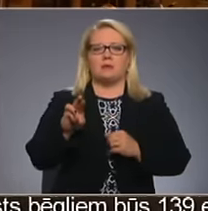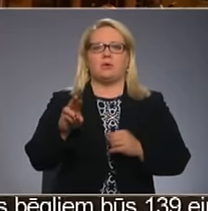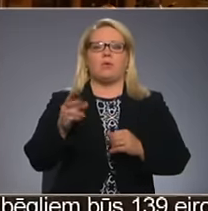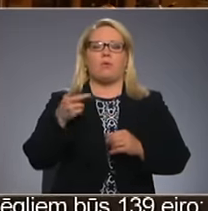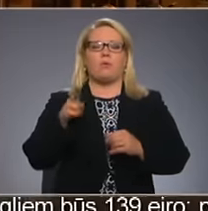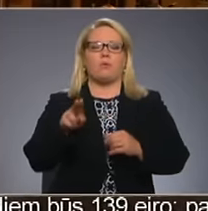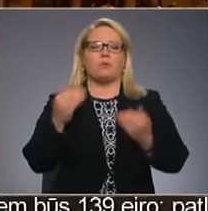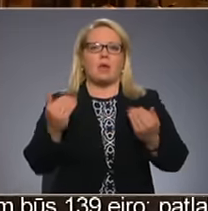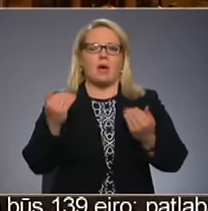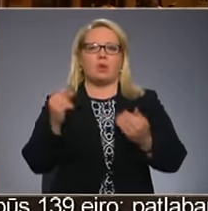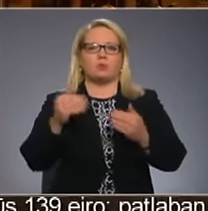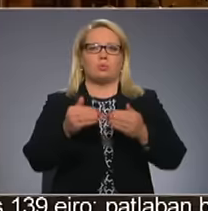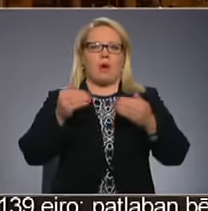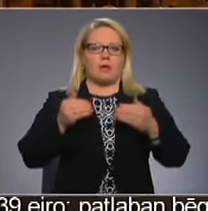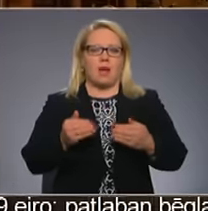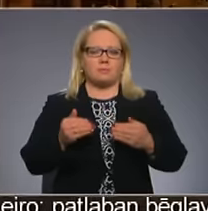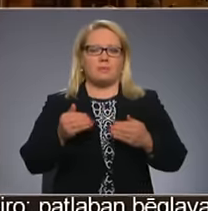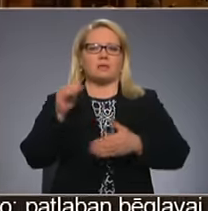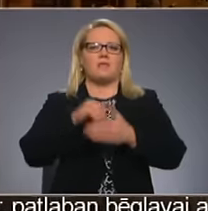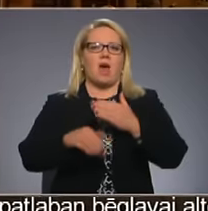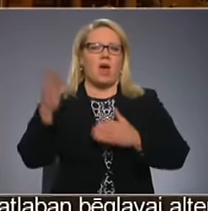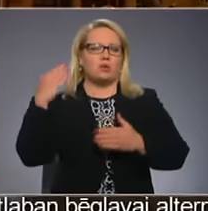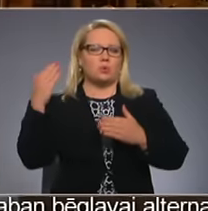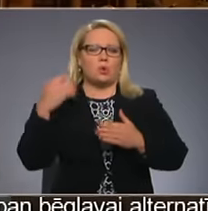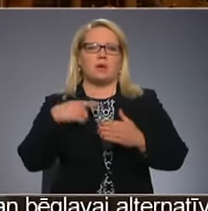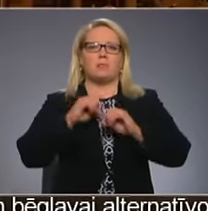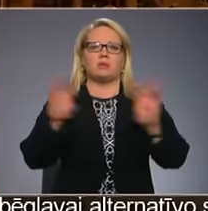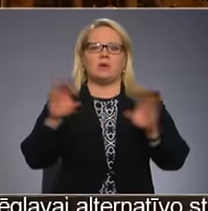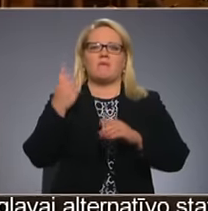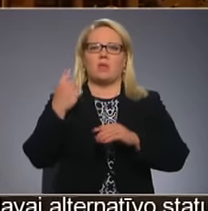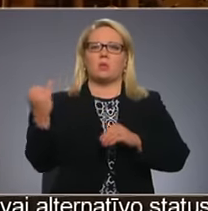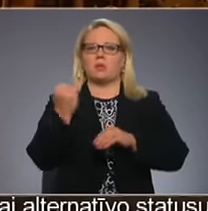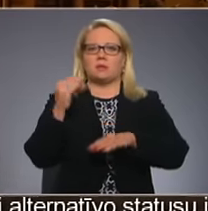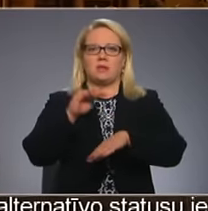tagad mazlietiņ atkāpsimies vēsturē, gribu izstāstīt vienu interesantu faktu.